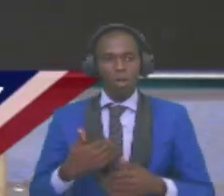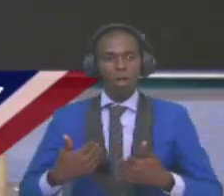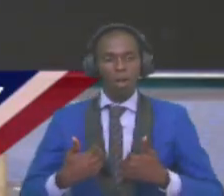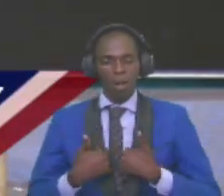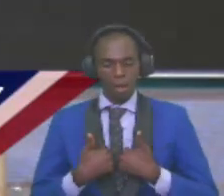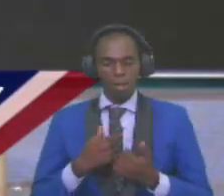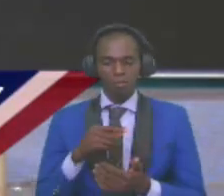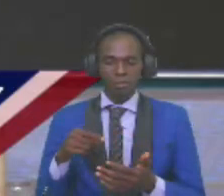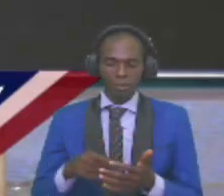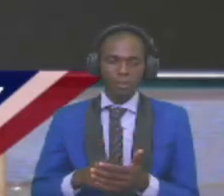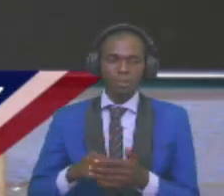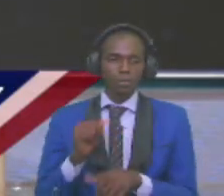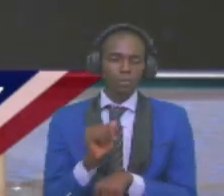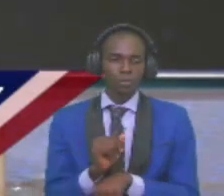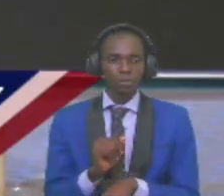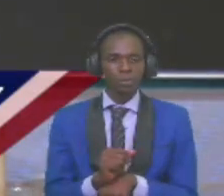ministère